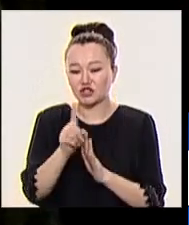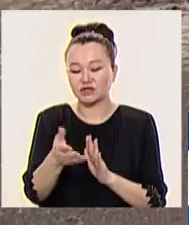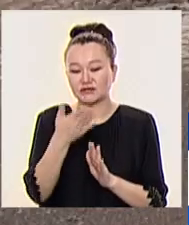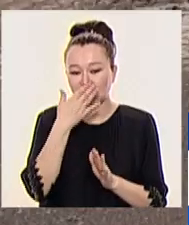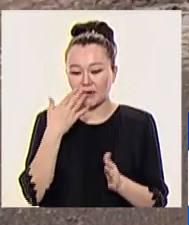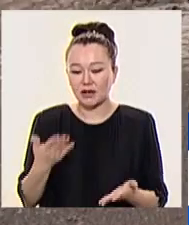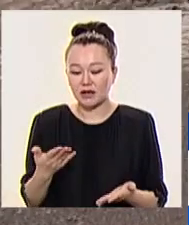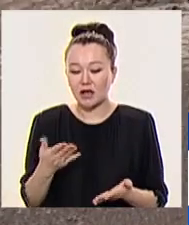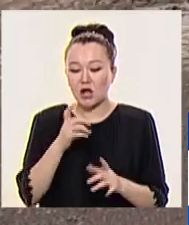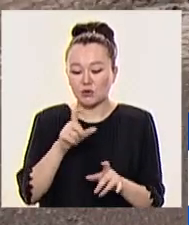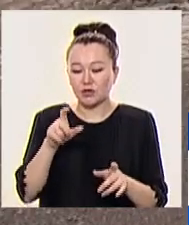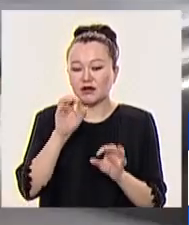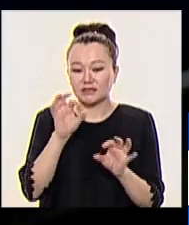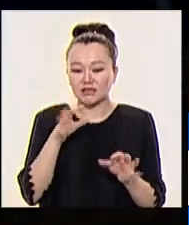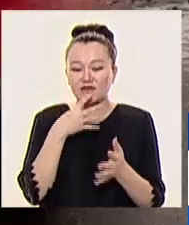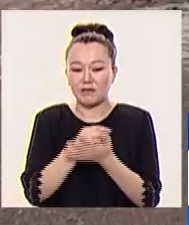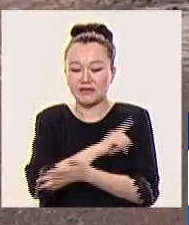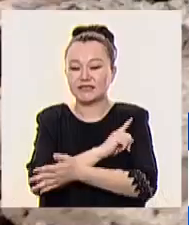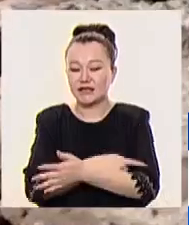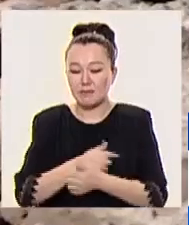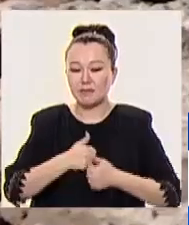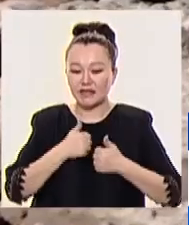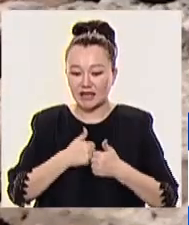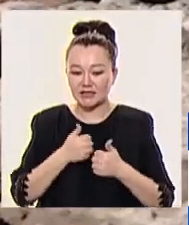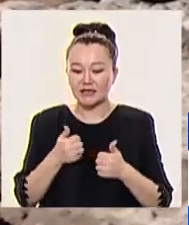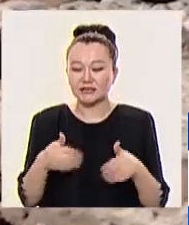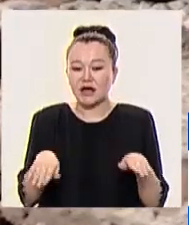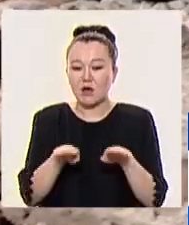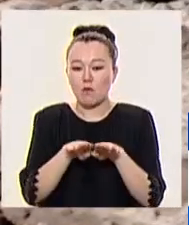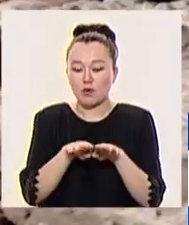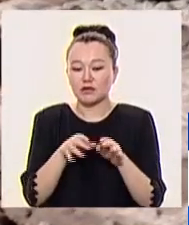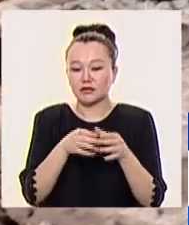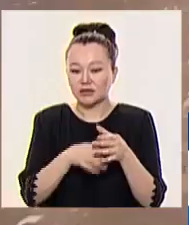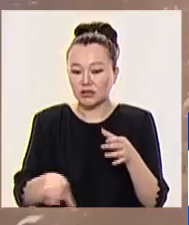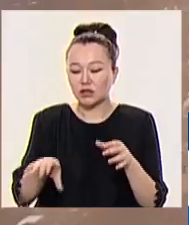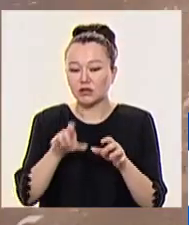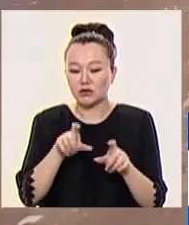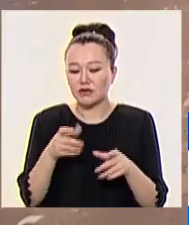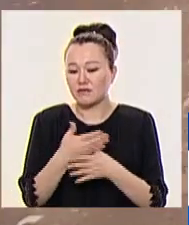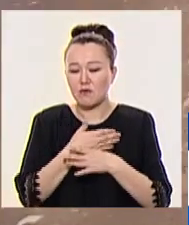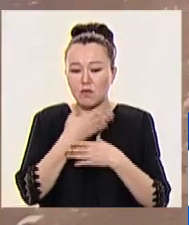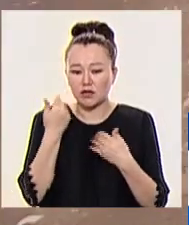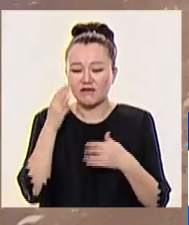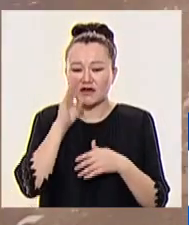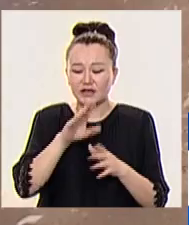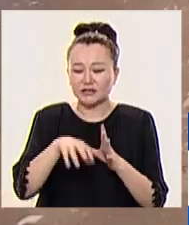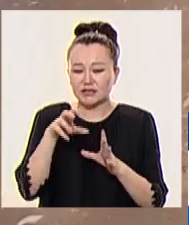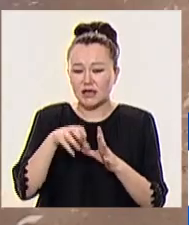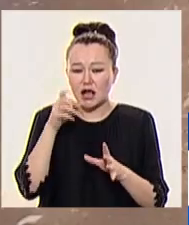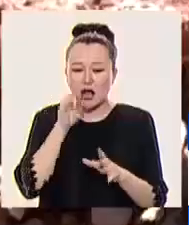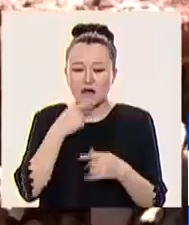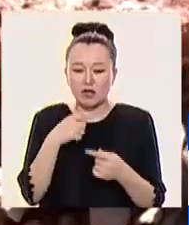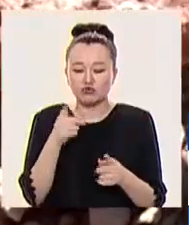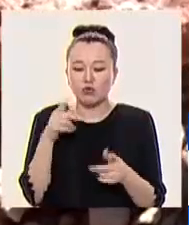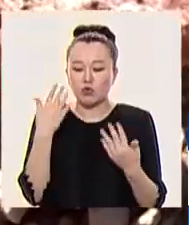запах. Люди уверяют, что своими силами пытались закупорить канализационные люки. Не помогло. Водоснабжающие компании говорят,